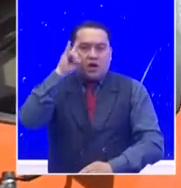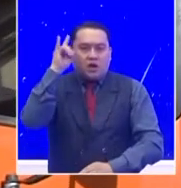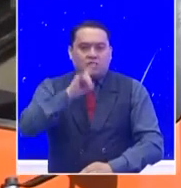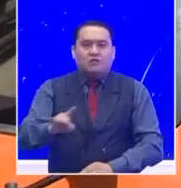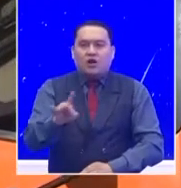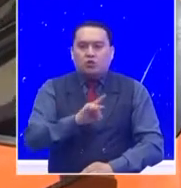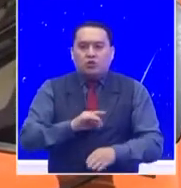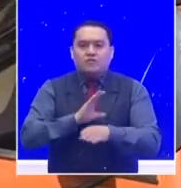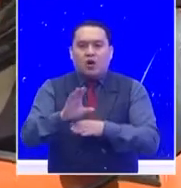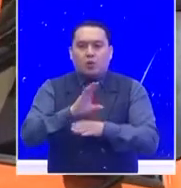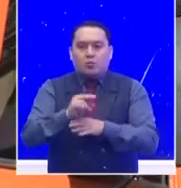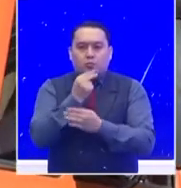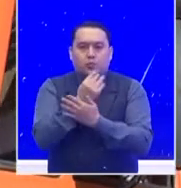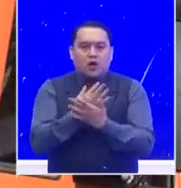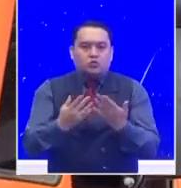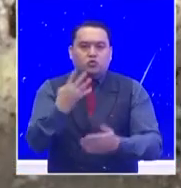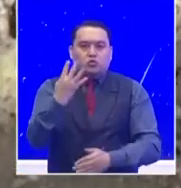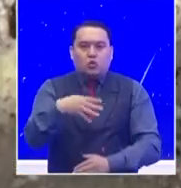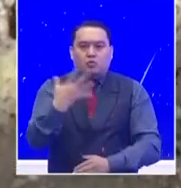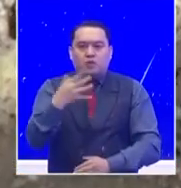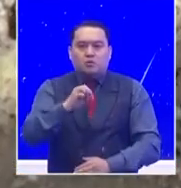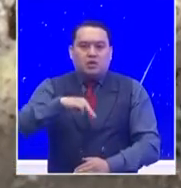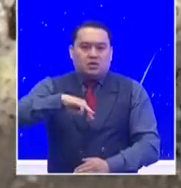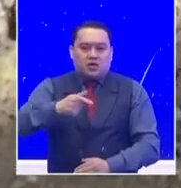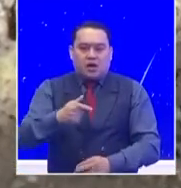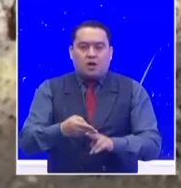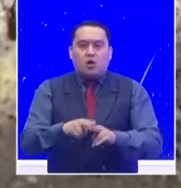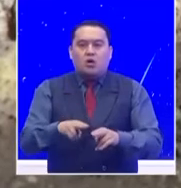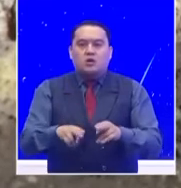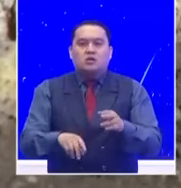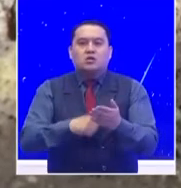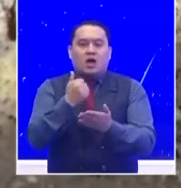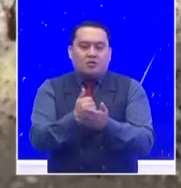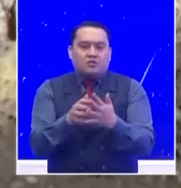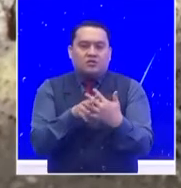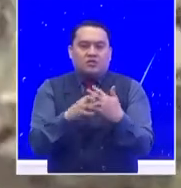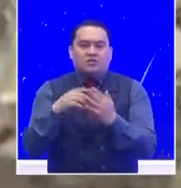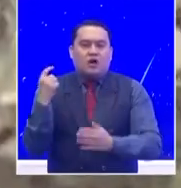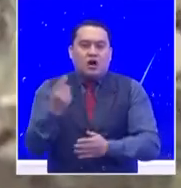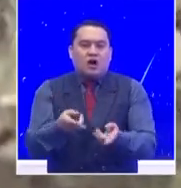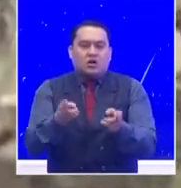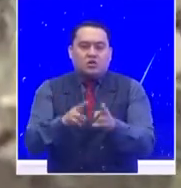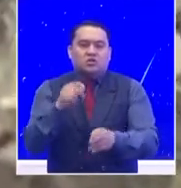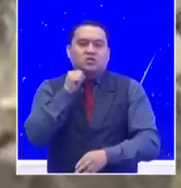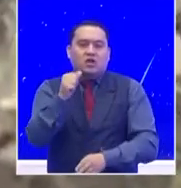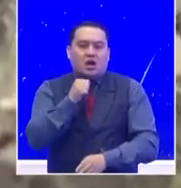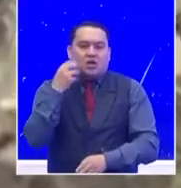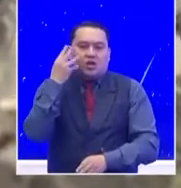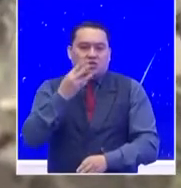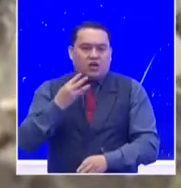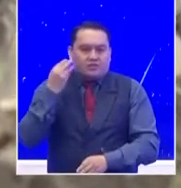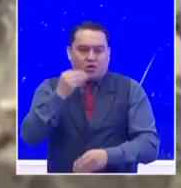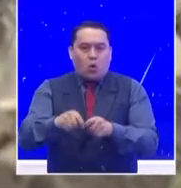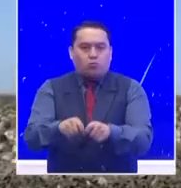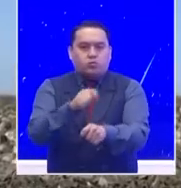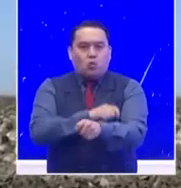района произведено продукции на 45 миллиардов тенге. Основной культурой для аграриев края остается сахарная свекла. Площадь